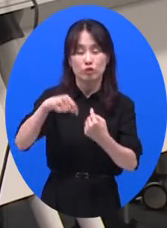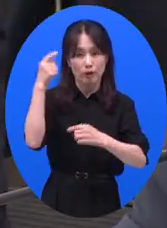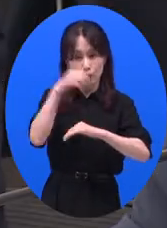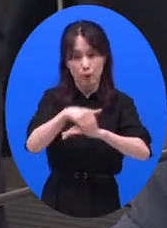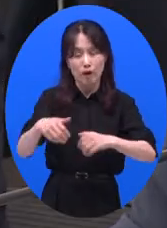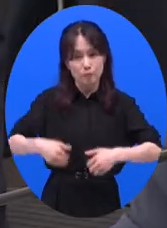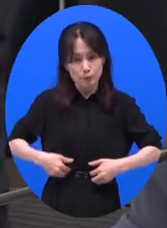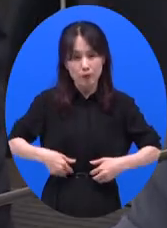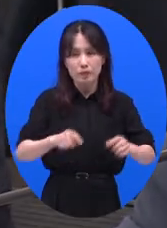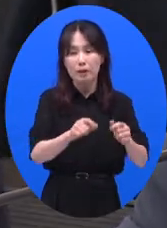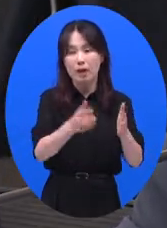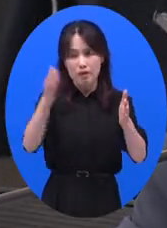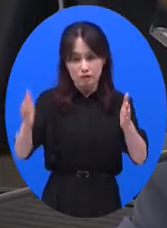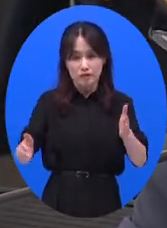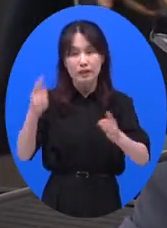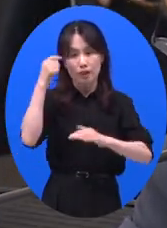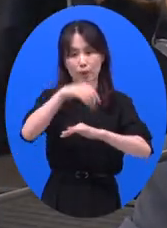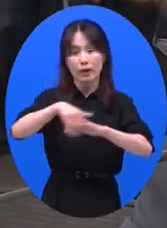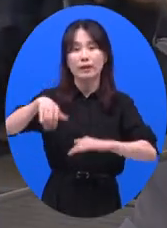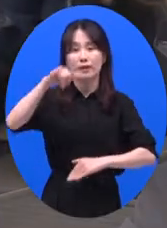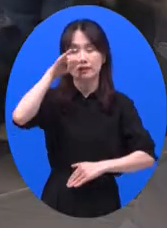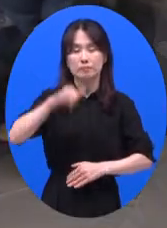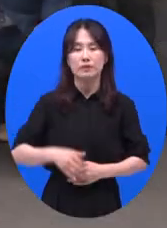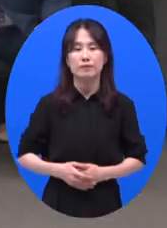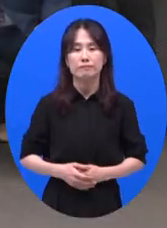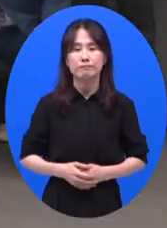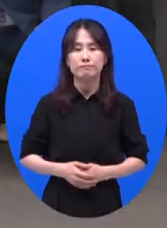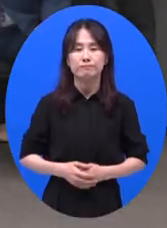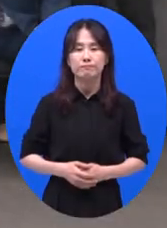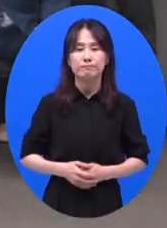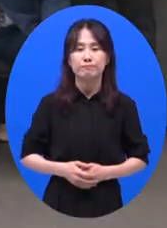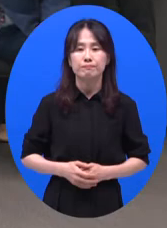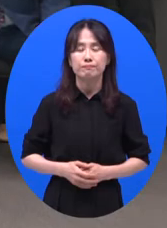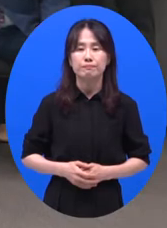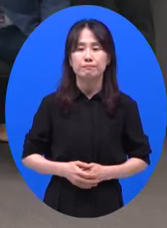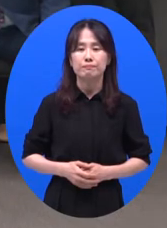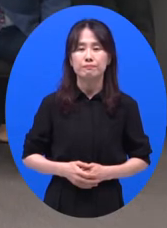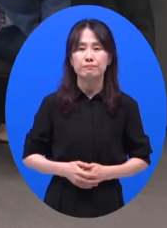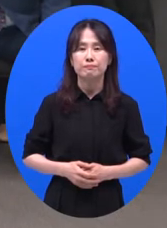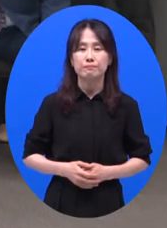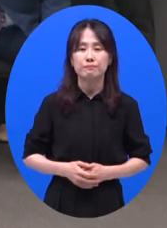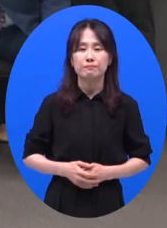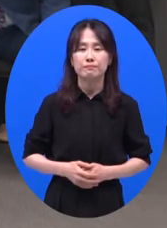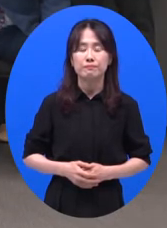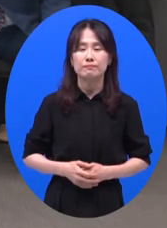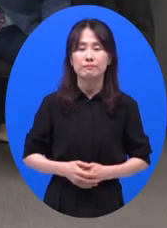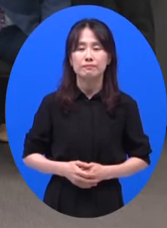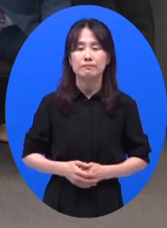계획이며 필요에 따라 연장될 수도 있습니다. 경기 CCTV 최창순입니다.